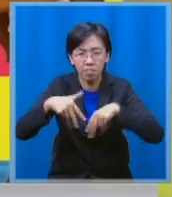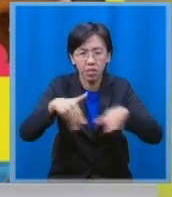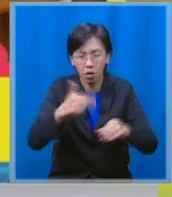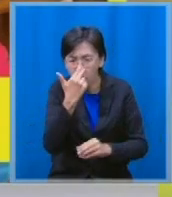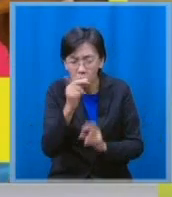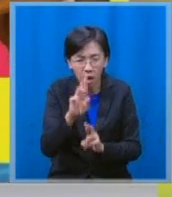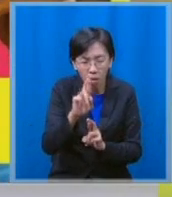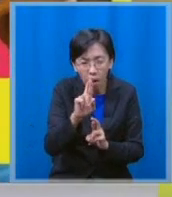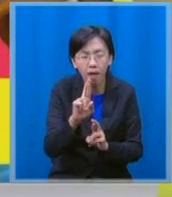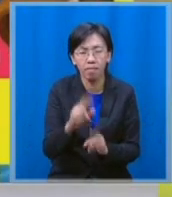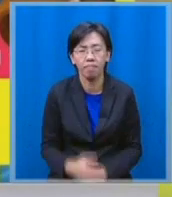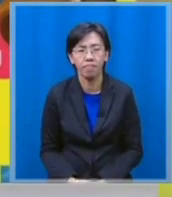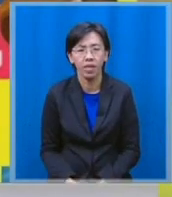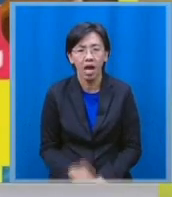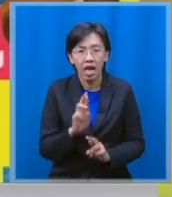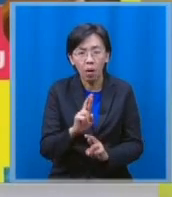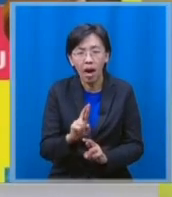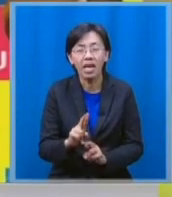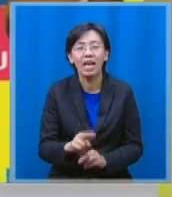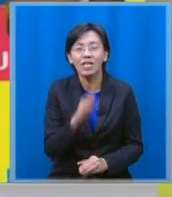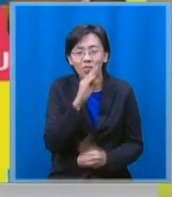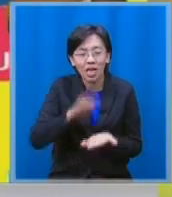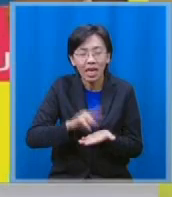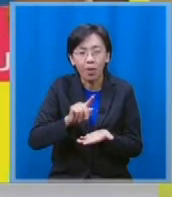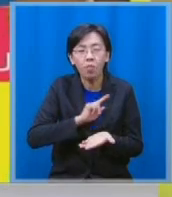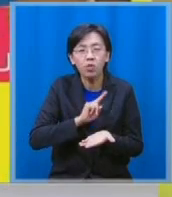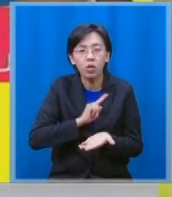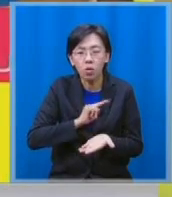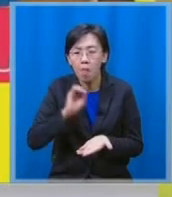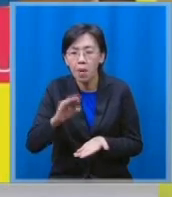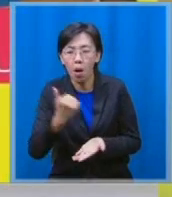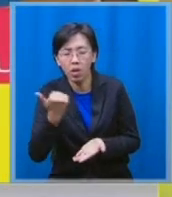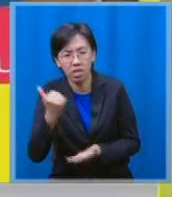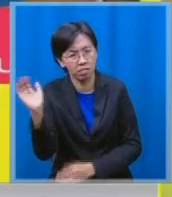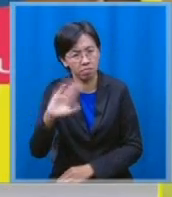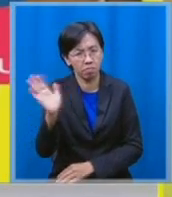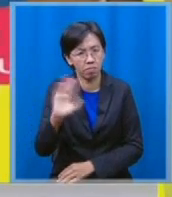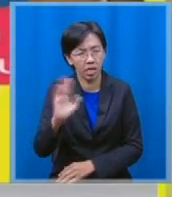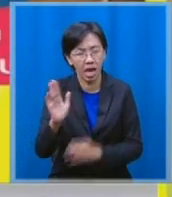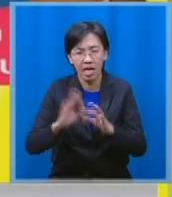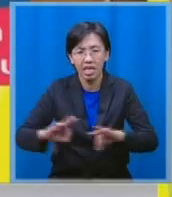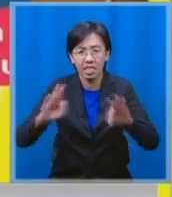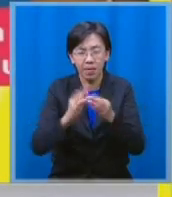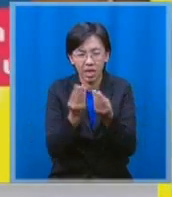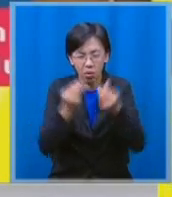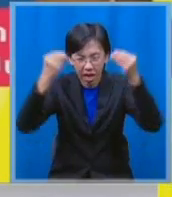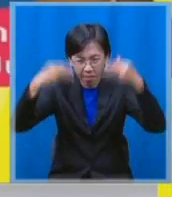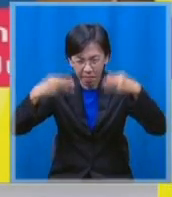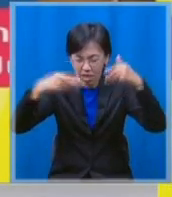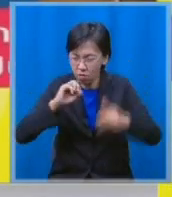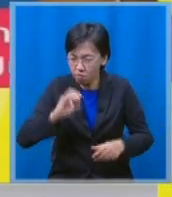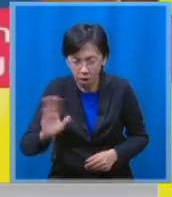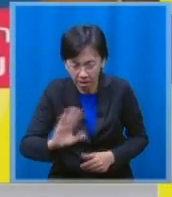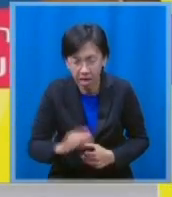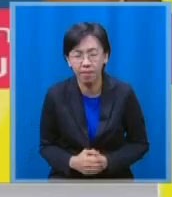าชนเพิ่มความระมัดระวังในการเปิดเผยข้อมูลส่วนตัวกับบุคคลอื่นโดยเฉพาะเลขบัตรประจำตัวประชาชน